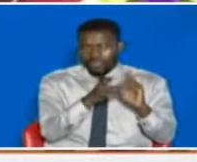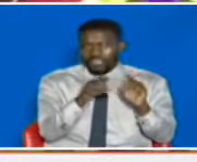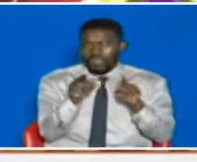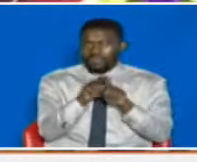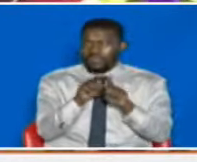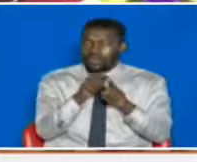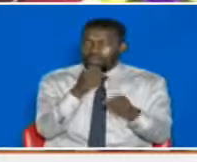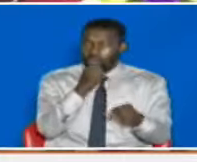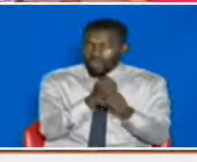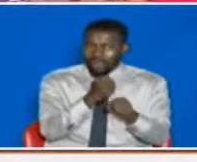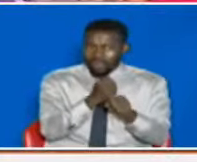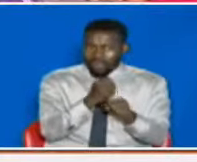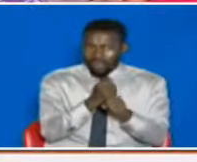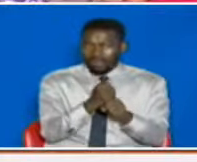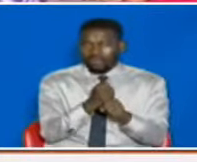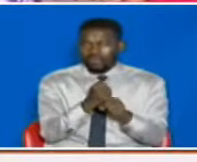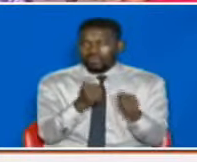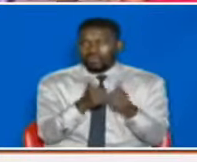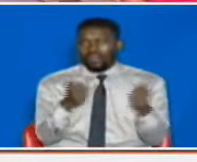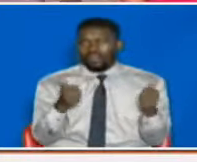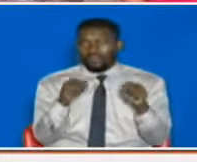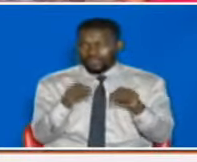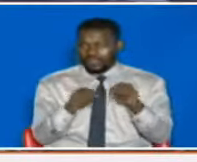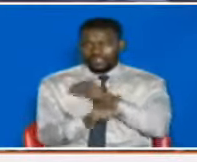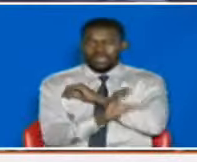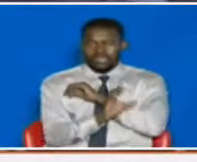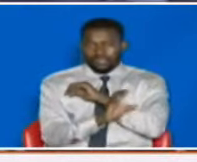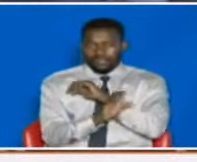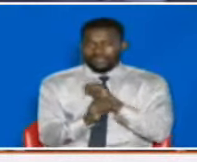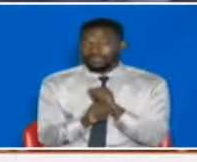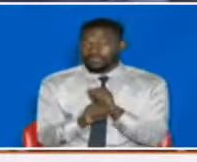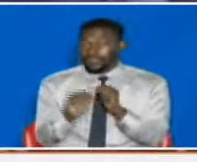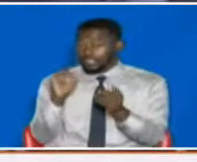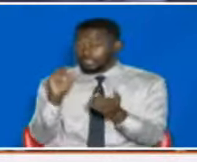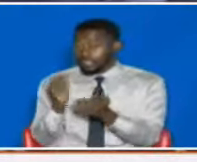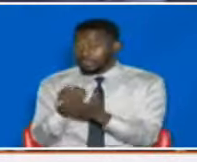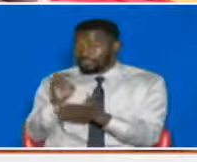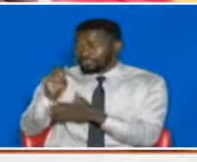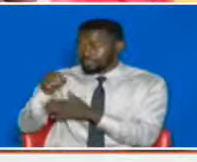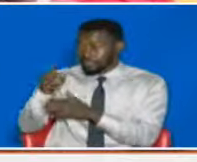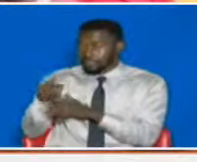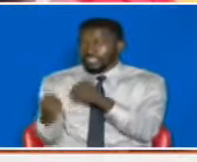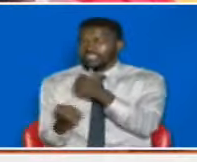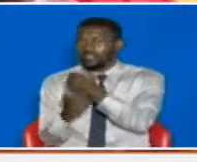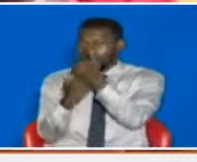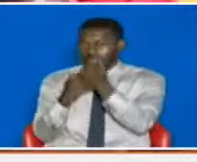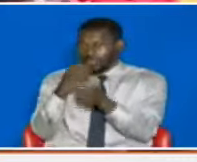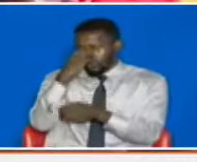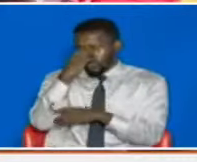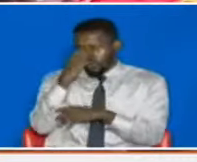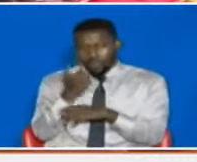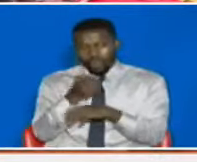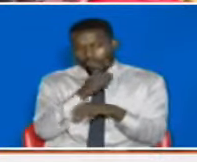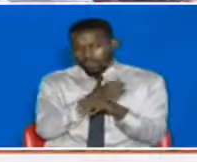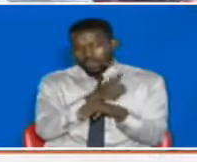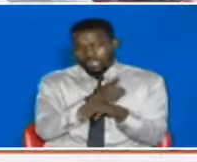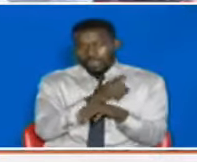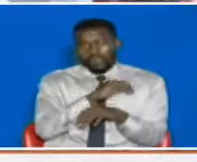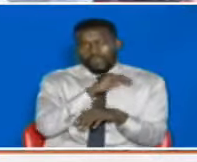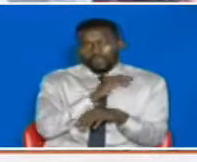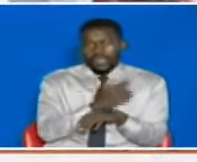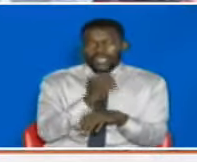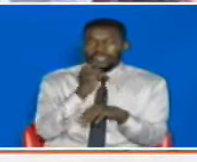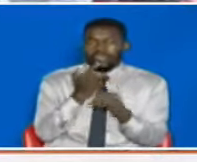opposition to this country. Hii ni baada ya wabunge wanaomuunga mkono Rais Ruto kumshutumu Odinga kwa kile